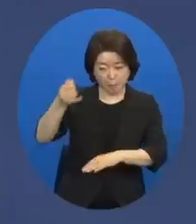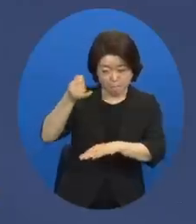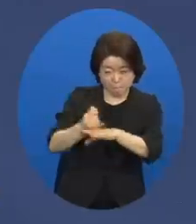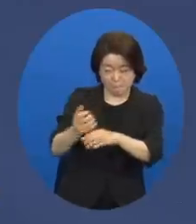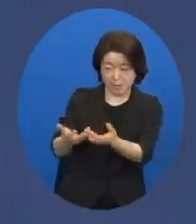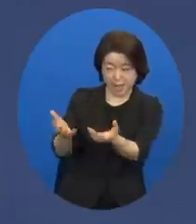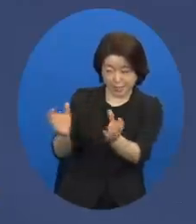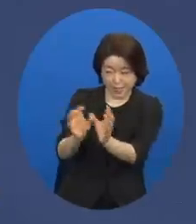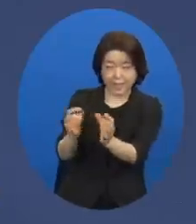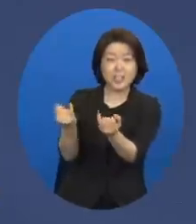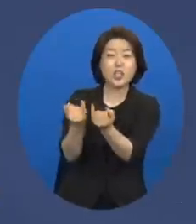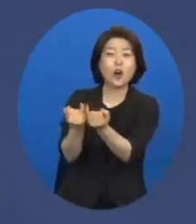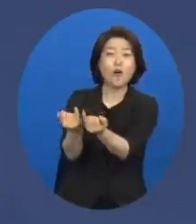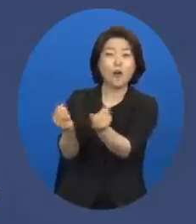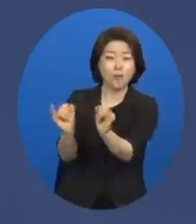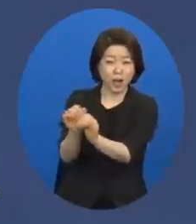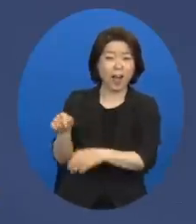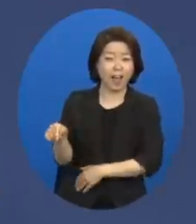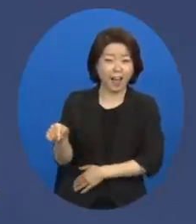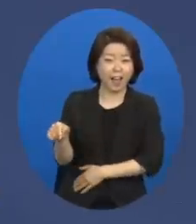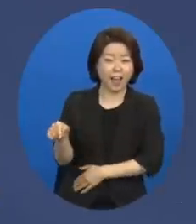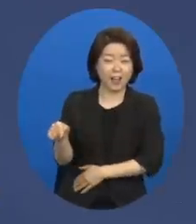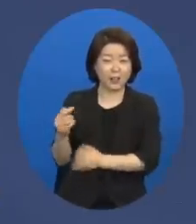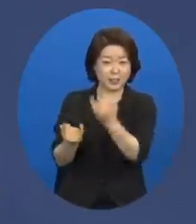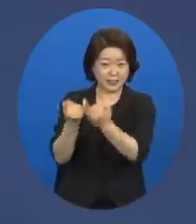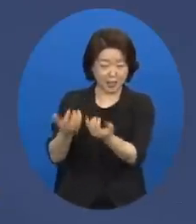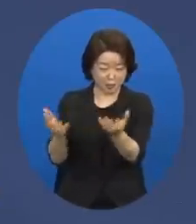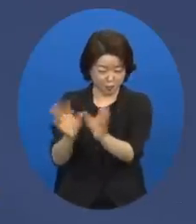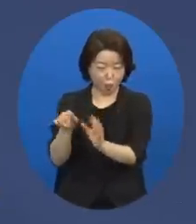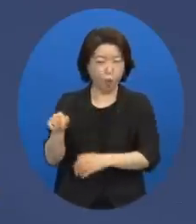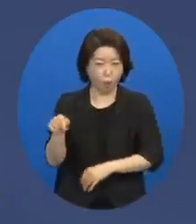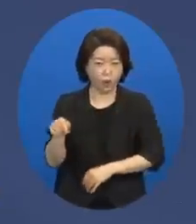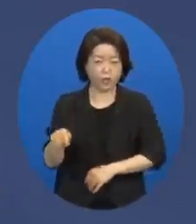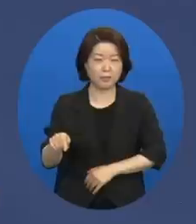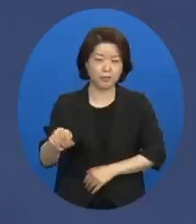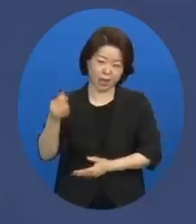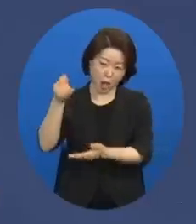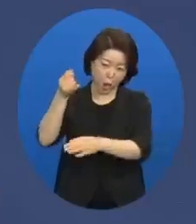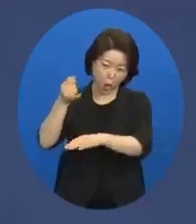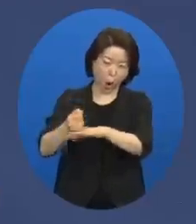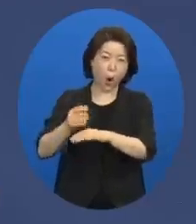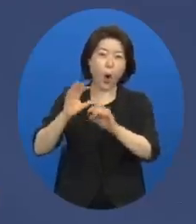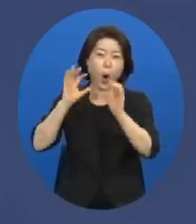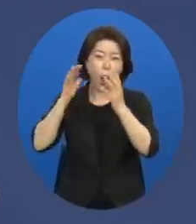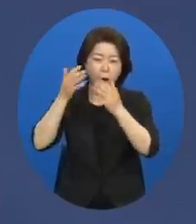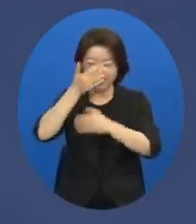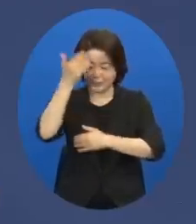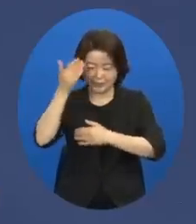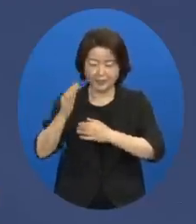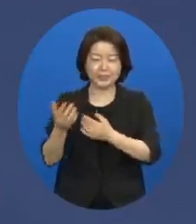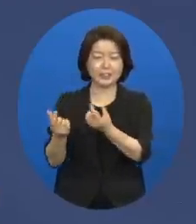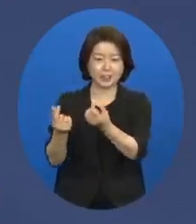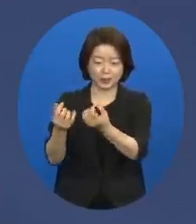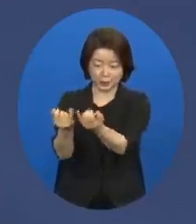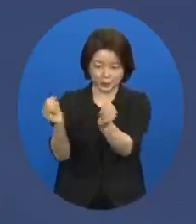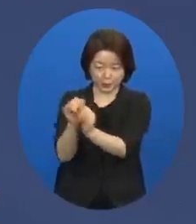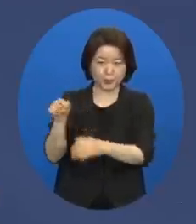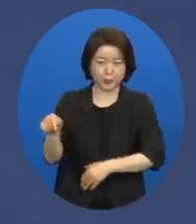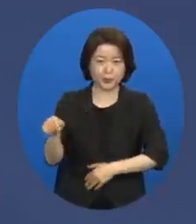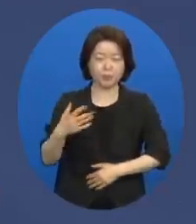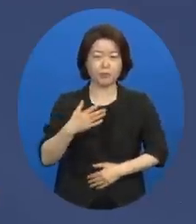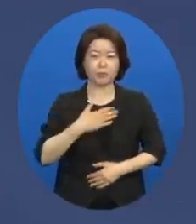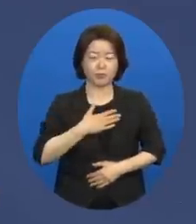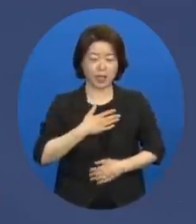부인네들이 모여있는 젊은 자매들이 모여있는 제일 어린 나이에 여전도회에서 저를